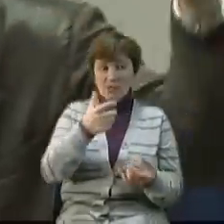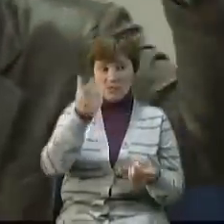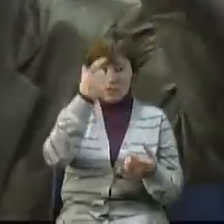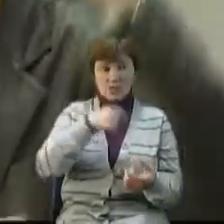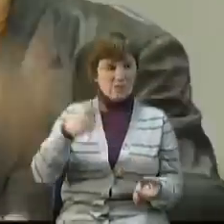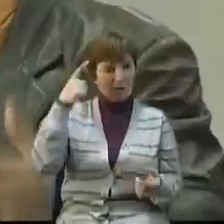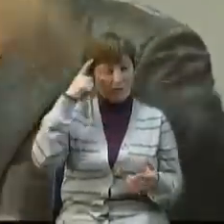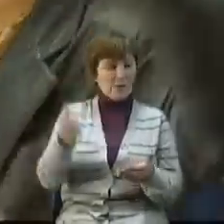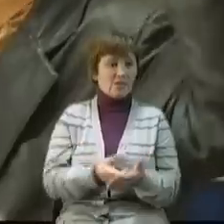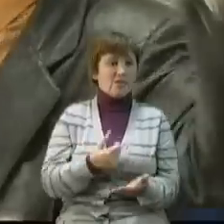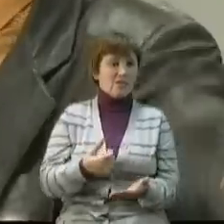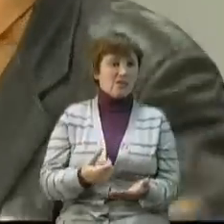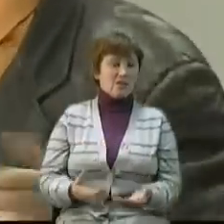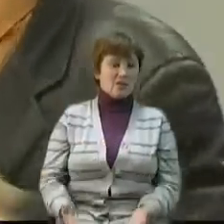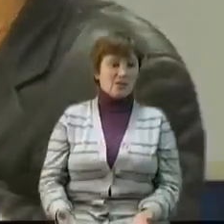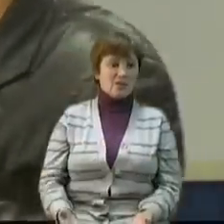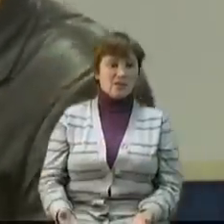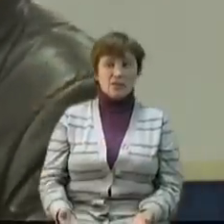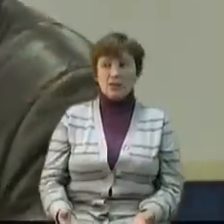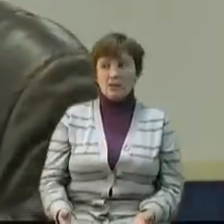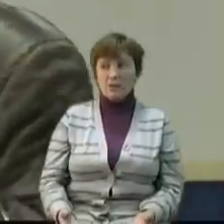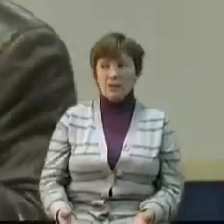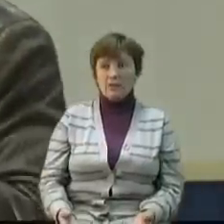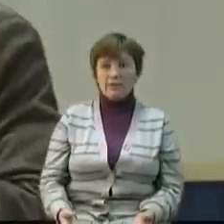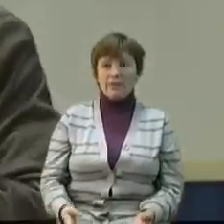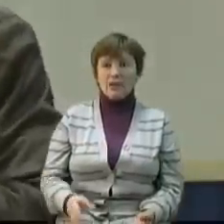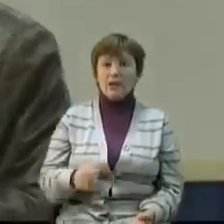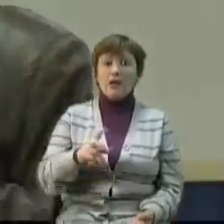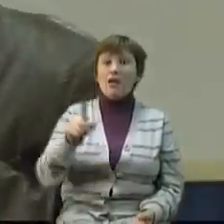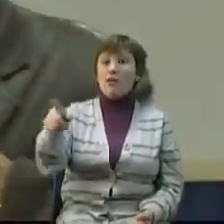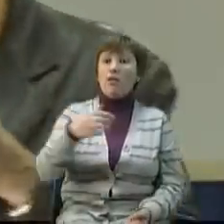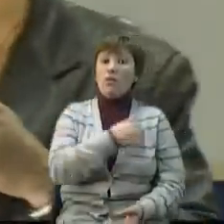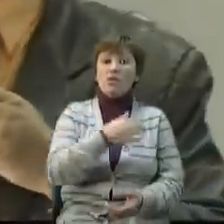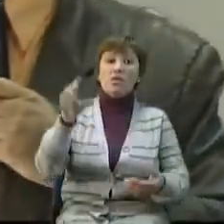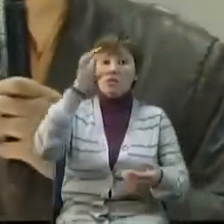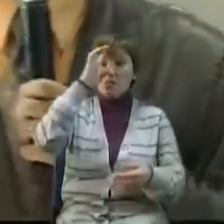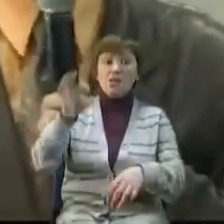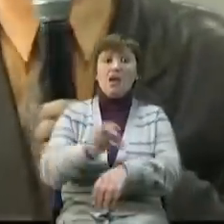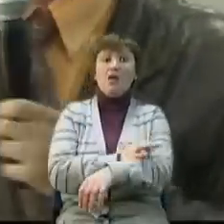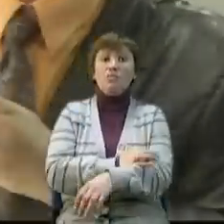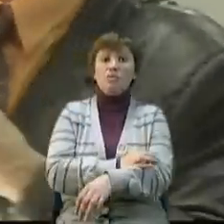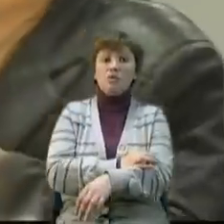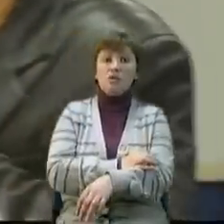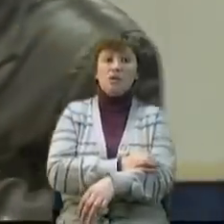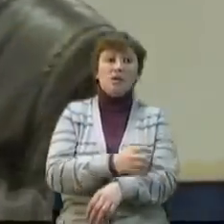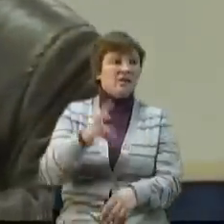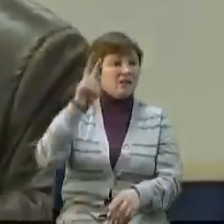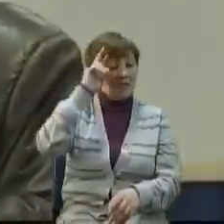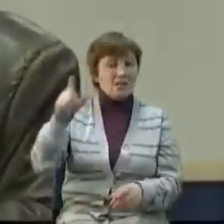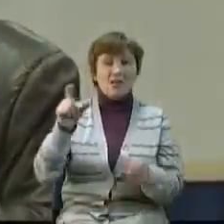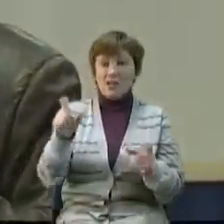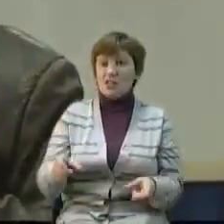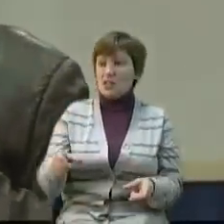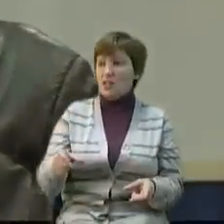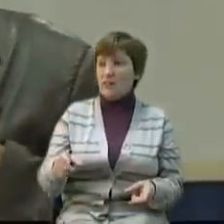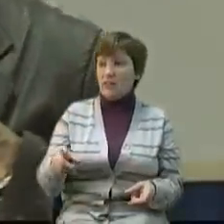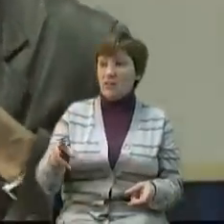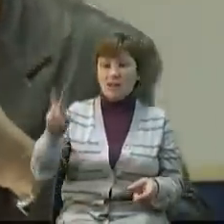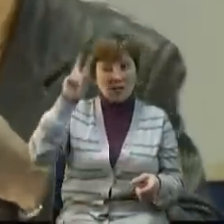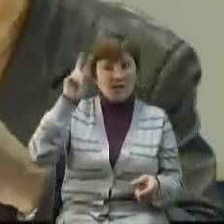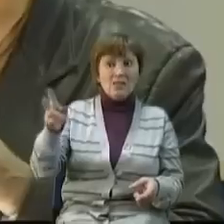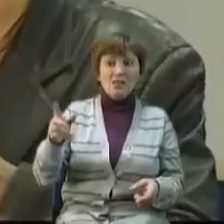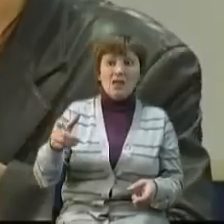говоря уже о том, за кого хочет замуж, или на ком хочет жениться, или куда он хочет ехать. Ну, ни страны ты не знает, не знает, что